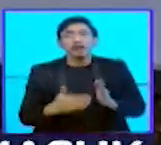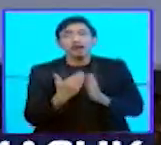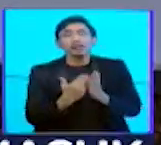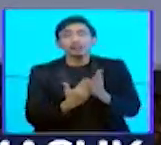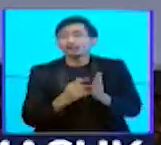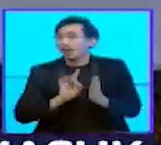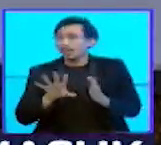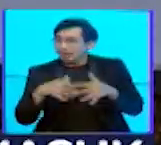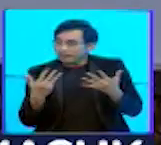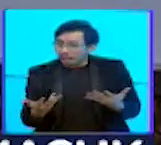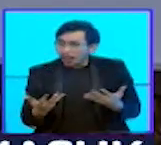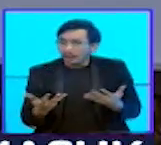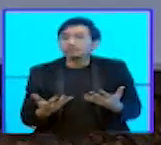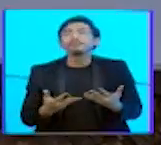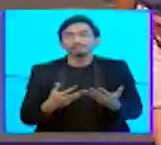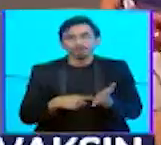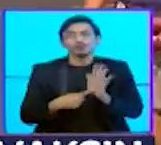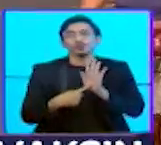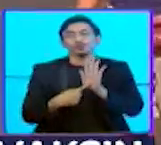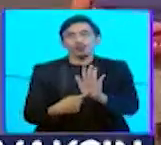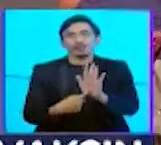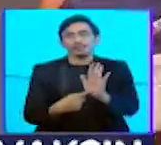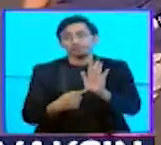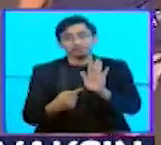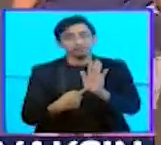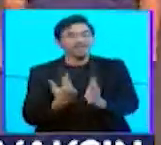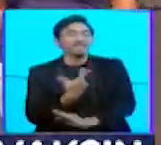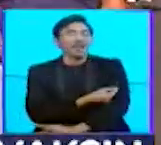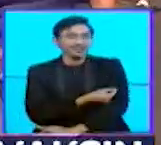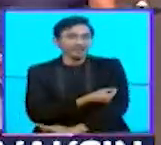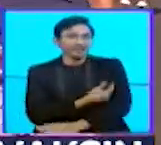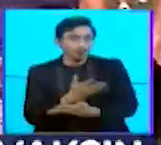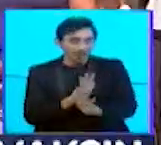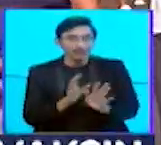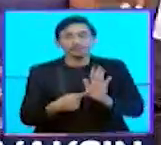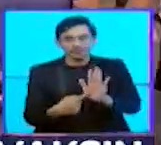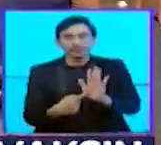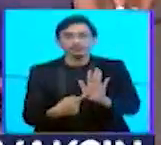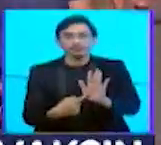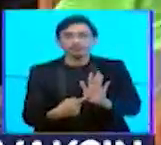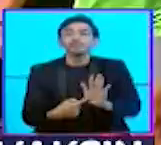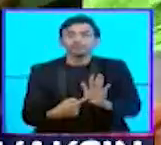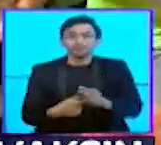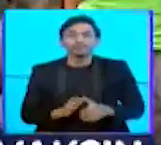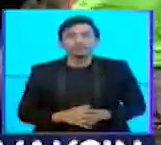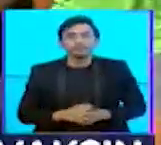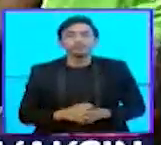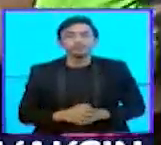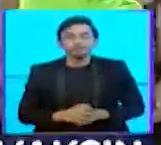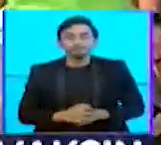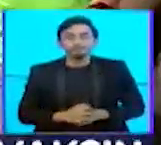masyarakat ini wajibkan untuk menunjukkan surat keterangan sertifikat vaksinasi mi5 dosis pertama yang di yang di